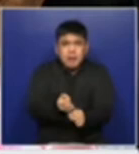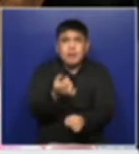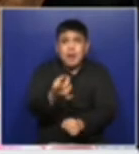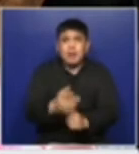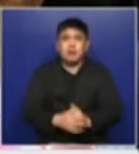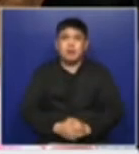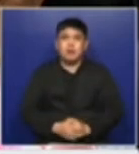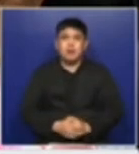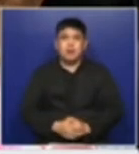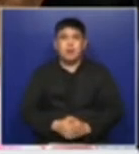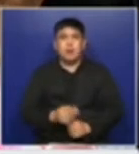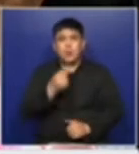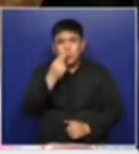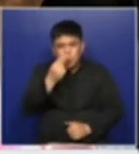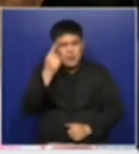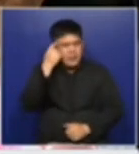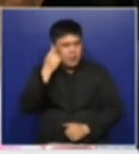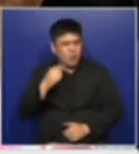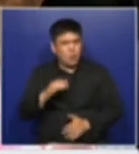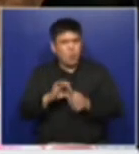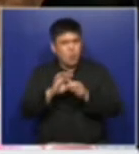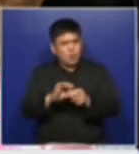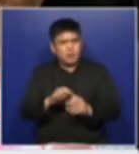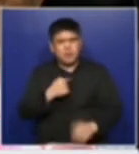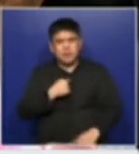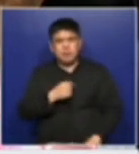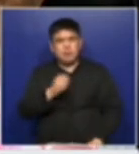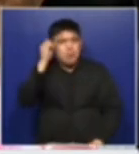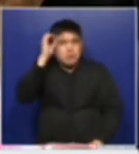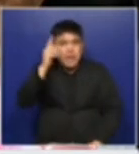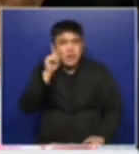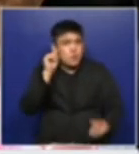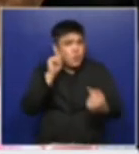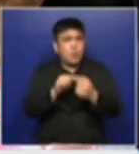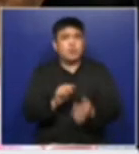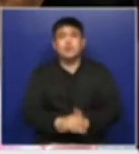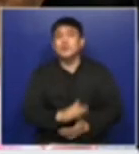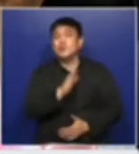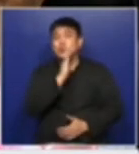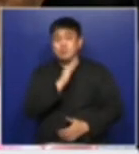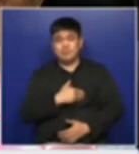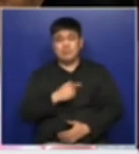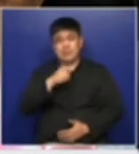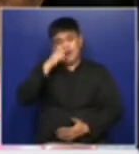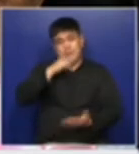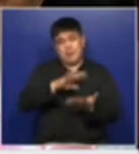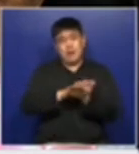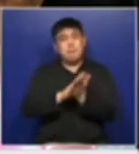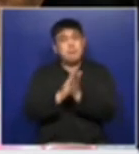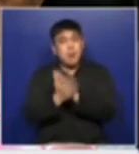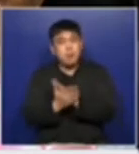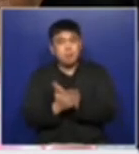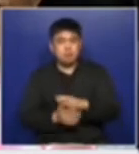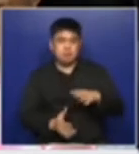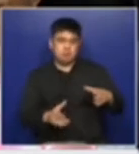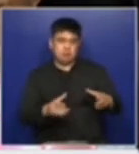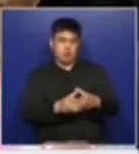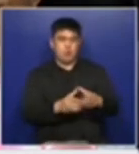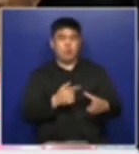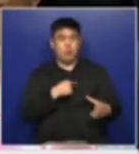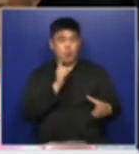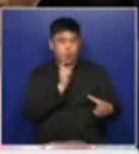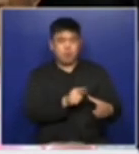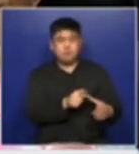คือขนาดนี้ผมว่าพวกเราหลงทิศหลงทางกันหมดนะครับถ้าปฏิรูปเนี่ยใช้กับหน่วยงานหนึ่งหน่วยงานเนี่ยผมจะไม่ว่า